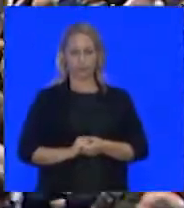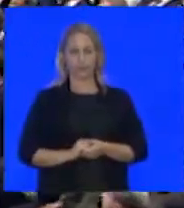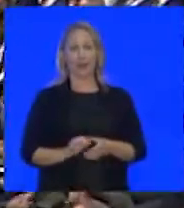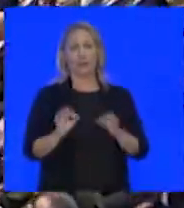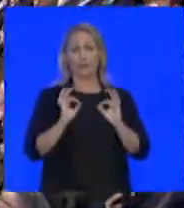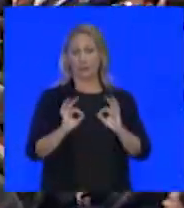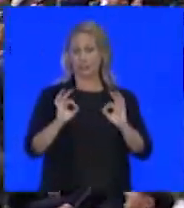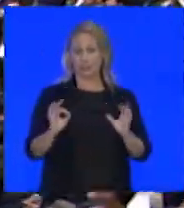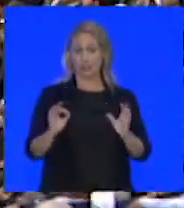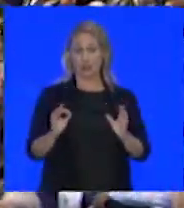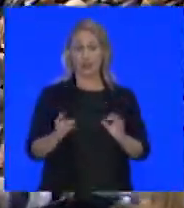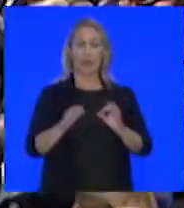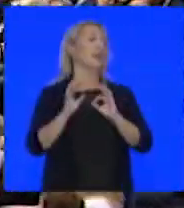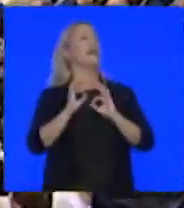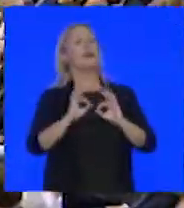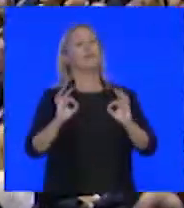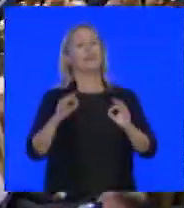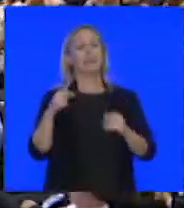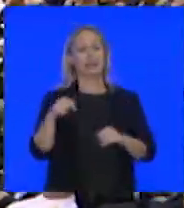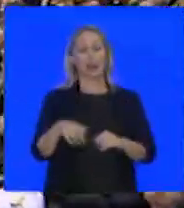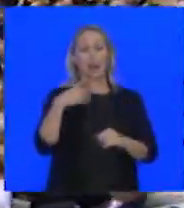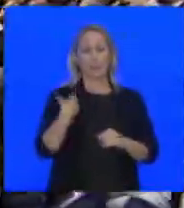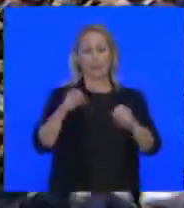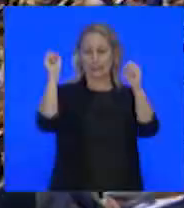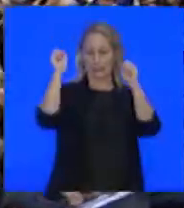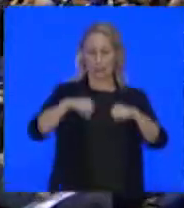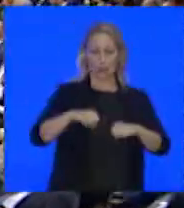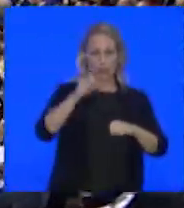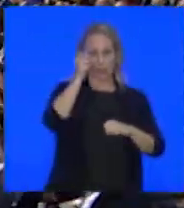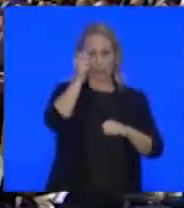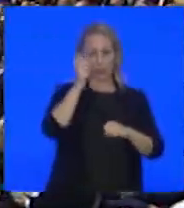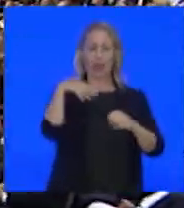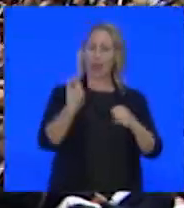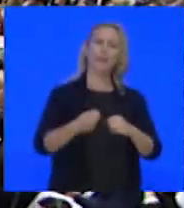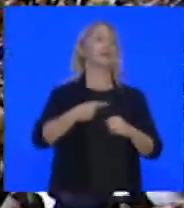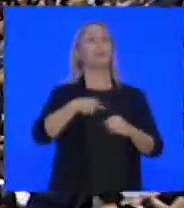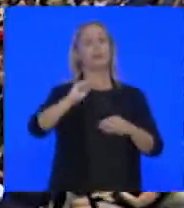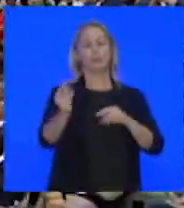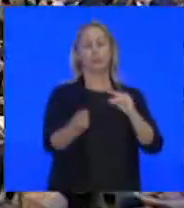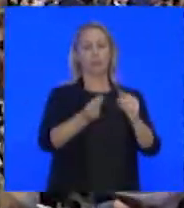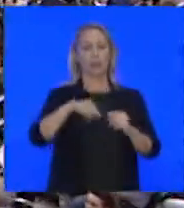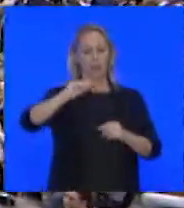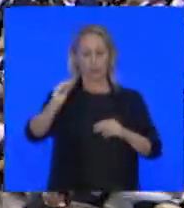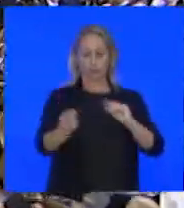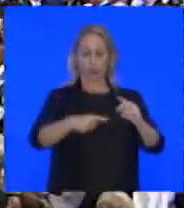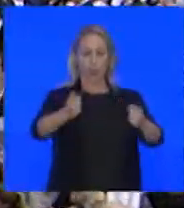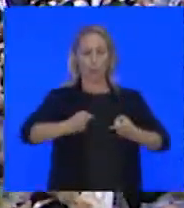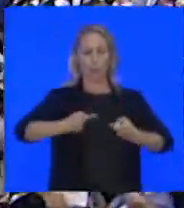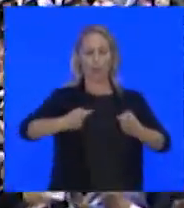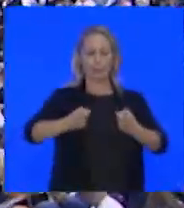Ασφαλώς δεν θα κρύψουμε τις δυσκολίες που είναι πολλές. Όπως πολλές είναι και οι προκλήσεις με τις οποίες αναμετρώμαστε